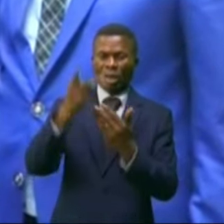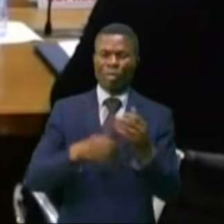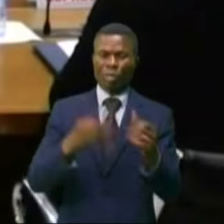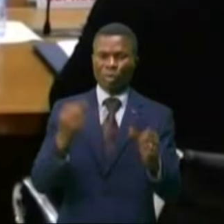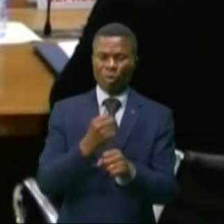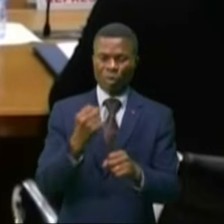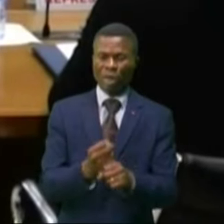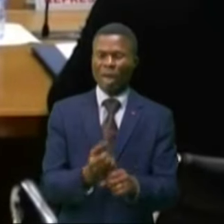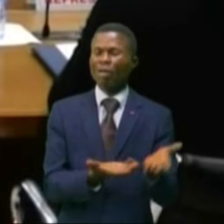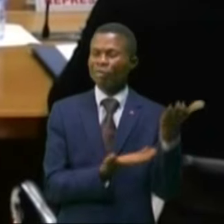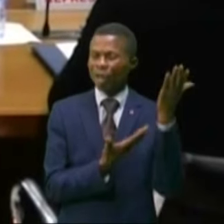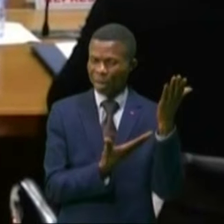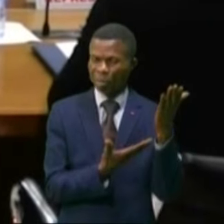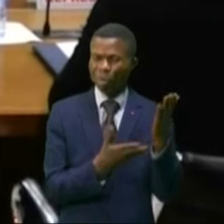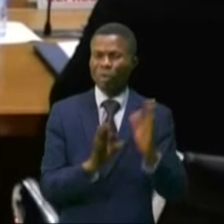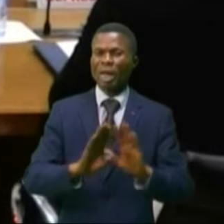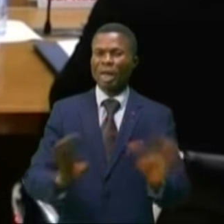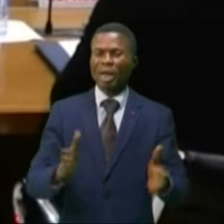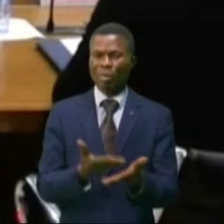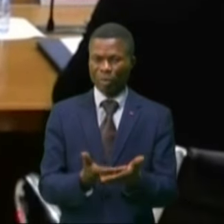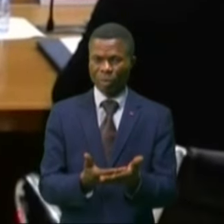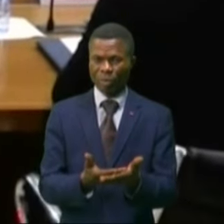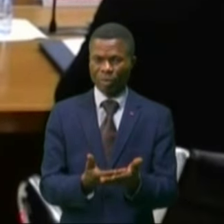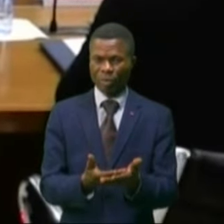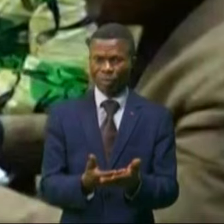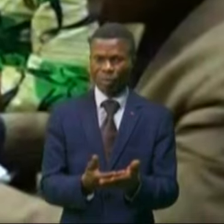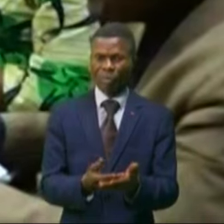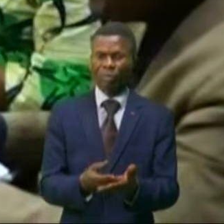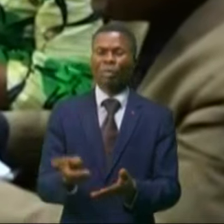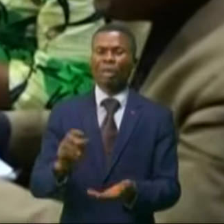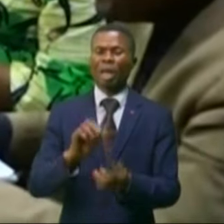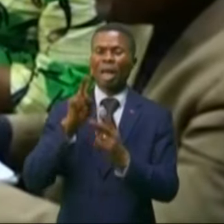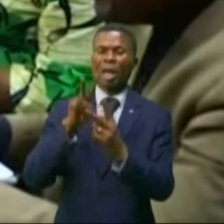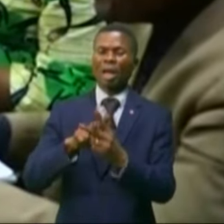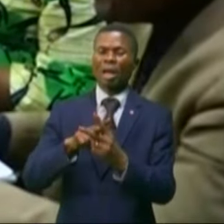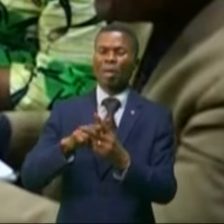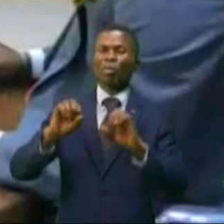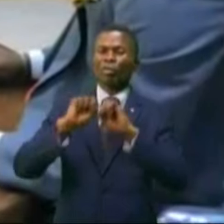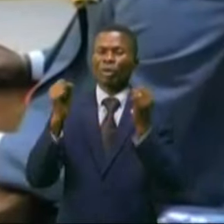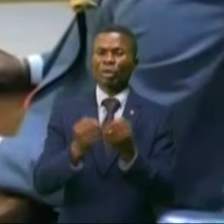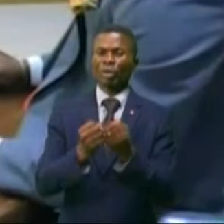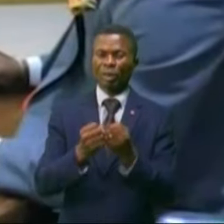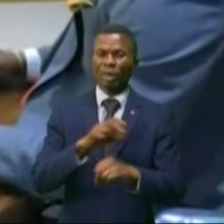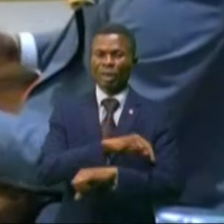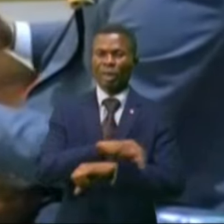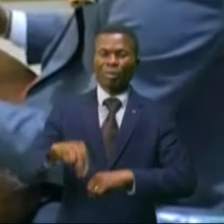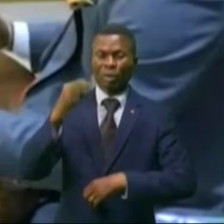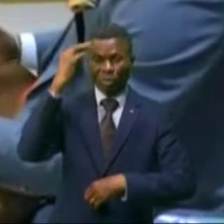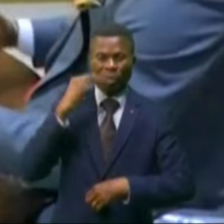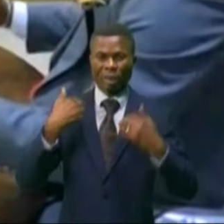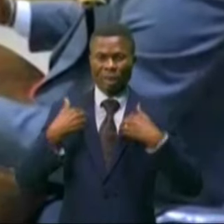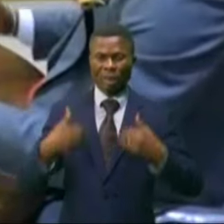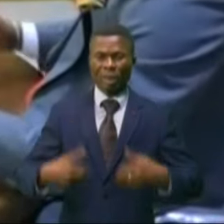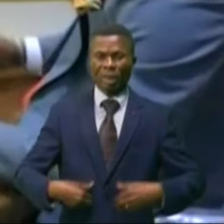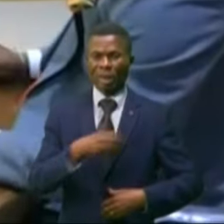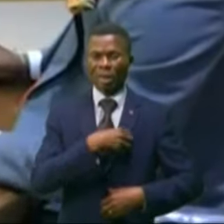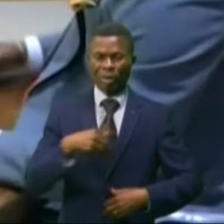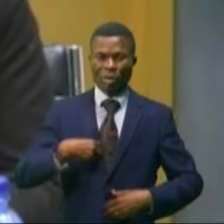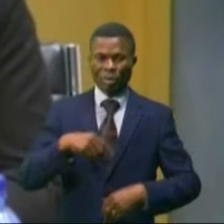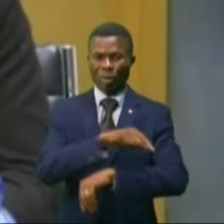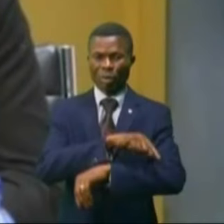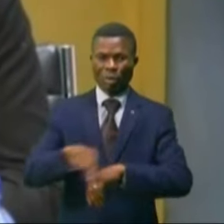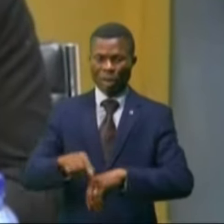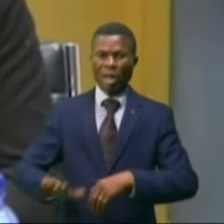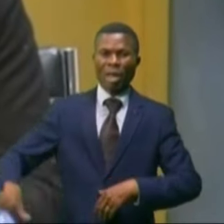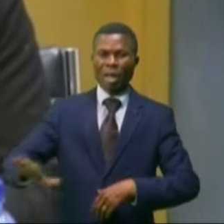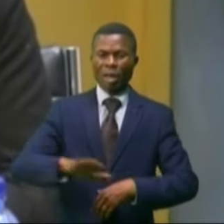décent. Concernant le démembrement de la prévoyance sociale attaché au ministère de la Santé, la directrice du bureau